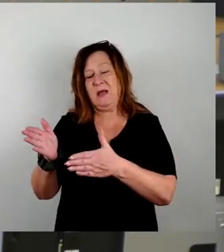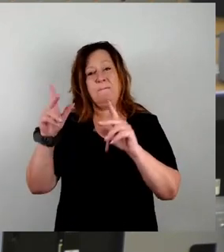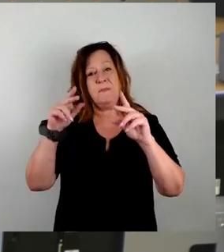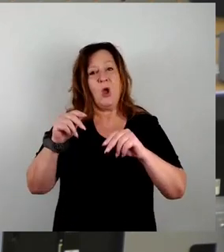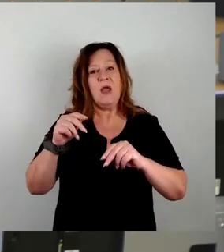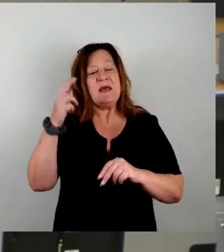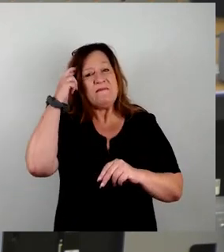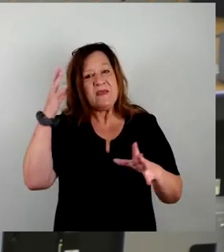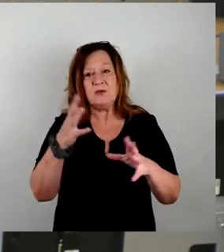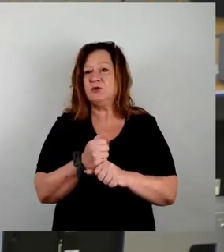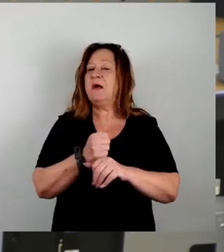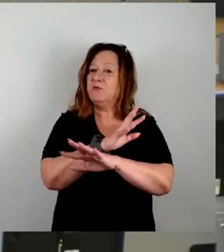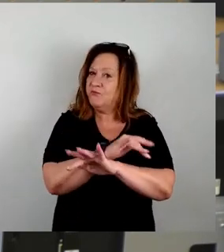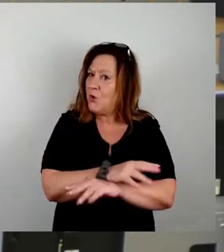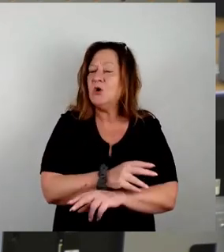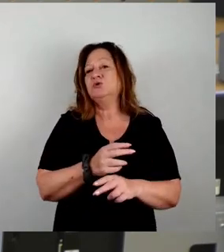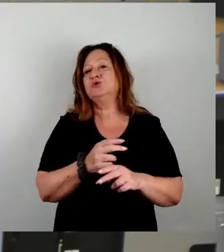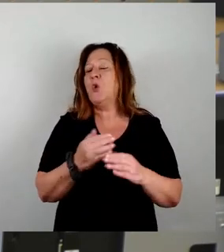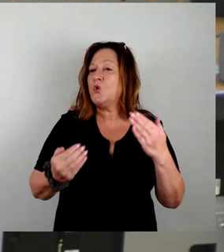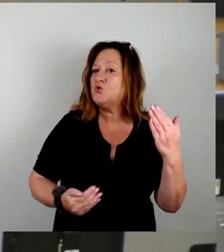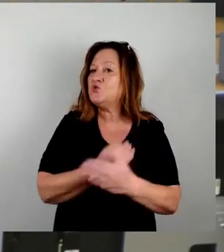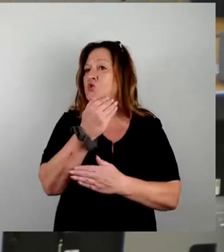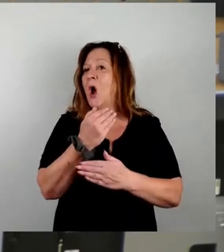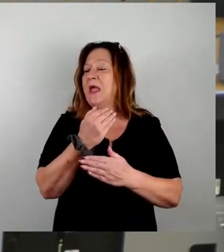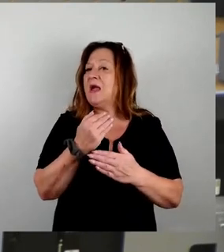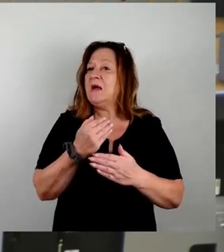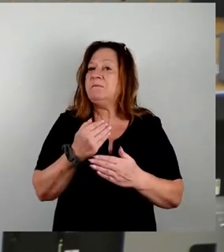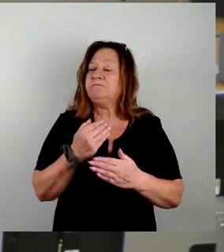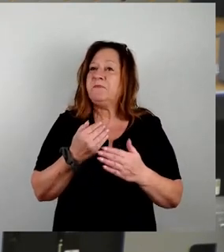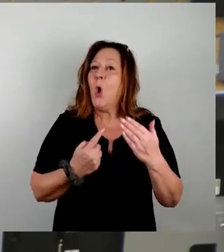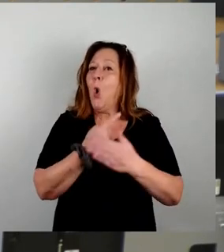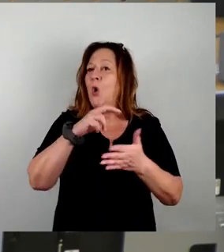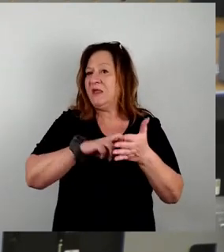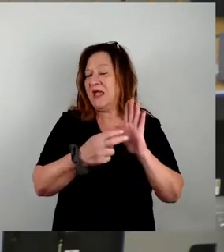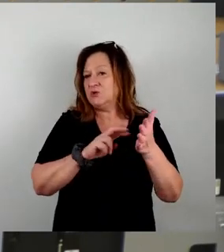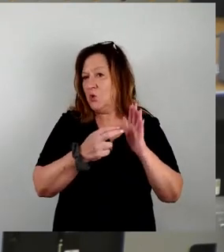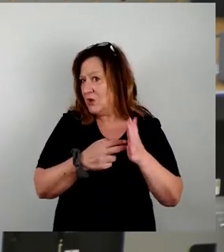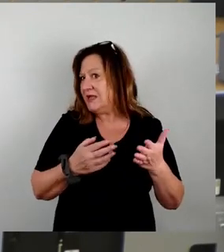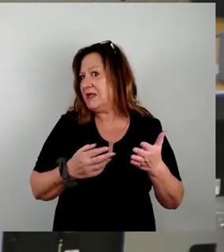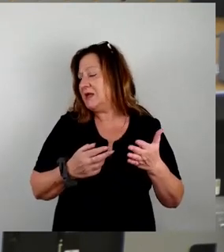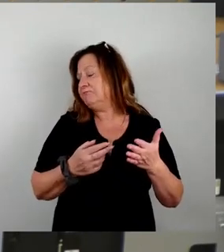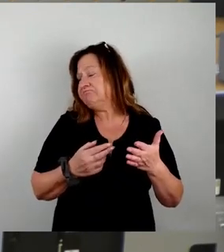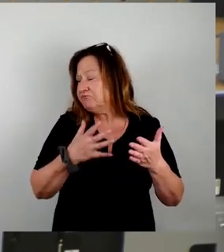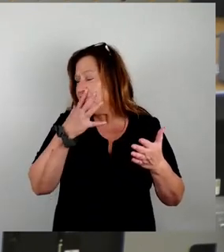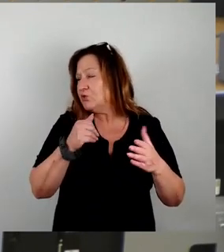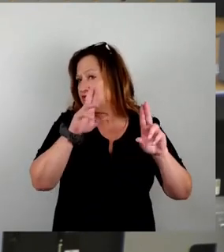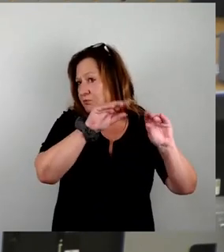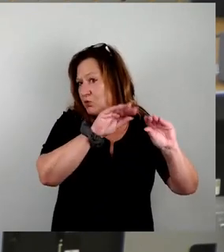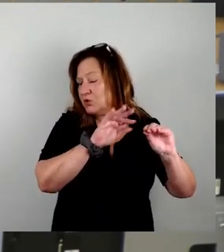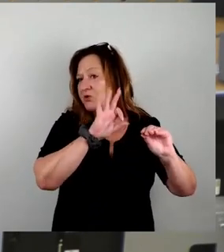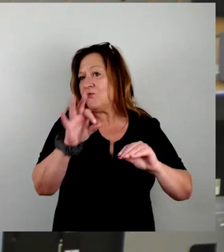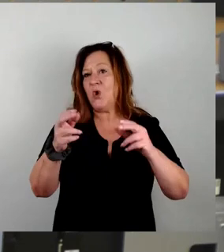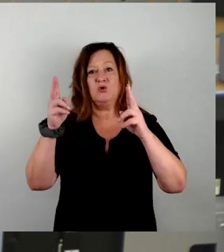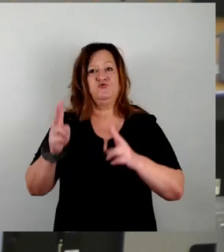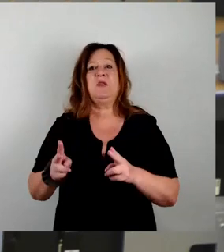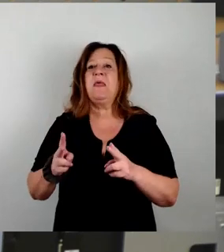klassische Wirtschaft und innovative Hightech-Industrie. Dies alles bietet exzellente Möglichkeiten, unsere Stadt klimafreundlicher zu gestalten. Hier sehe ich großes Potenzial für